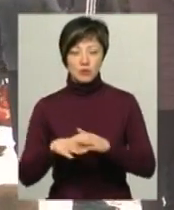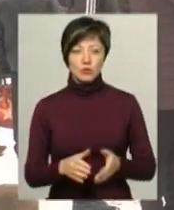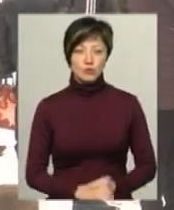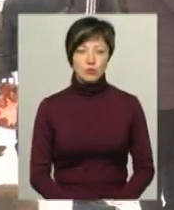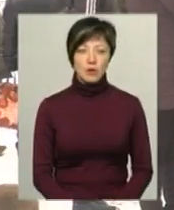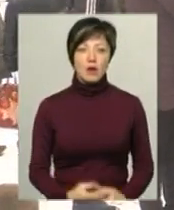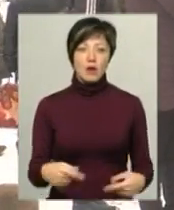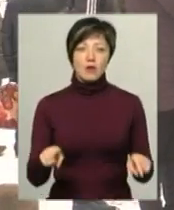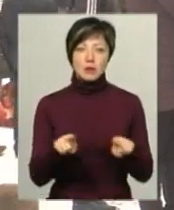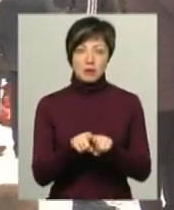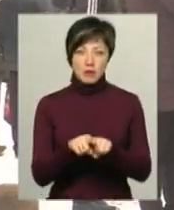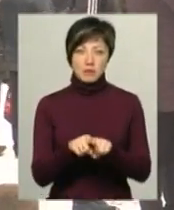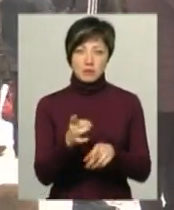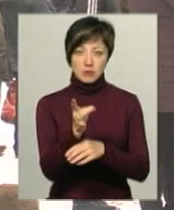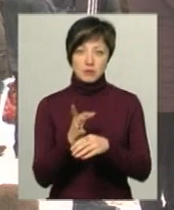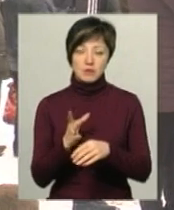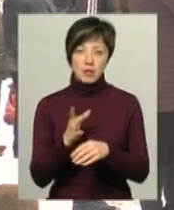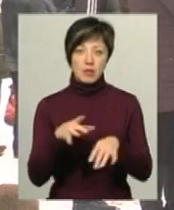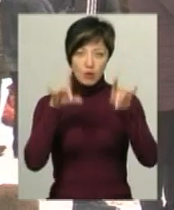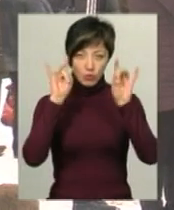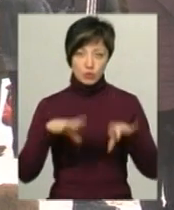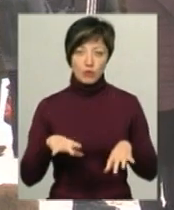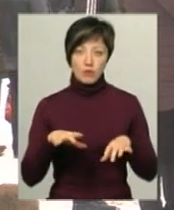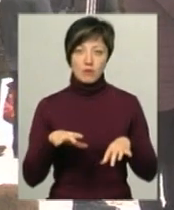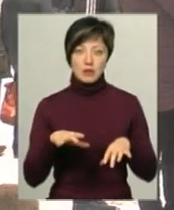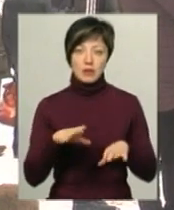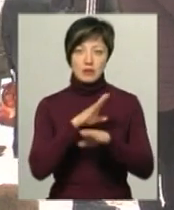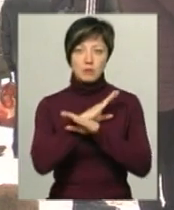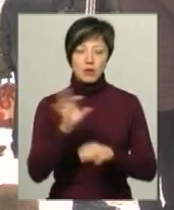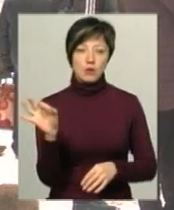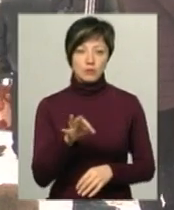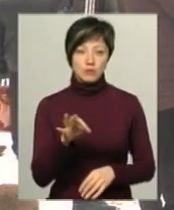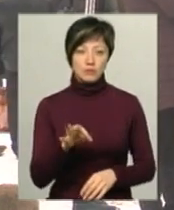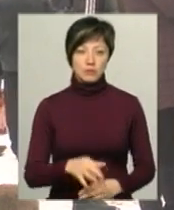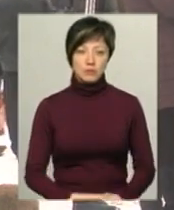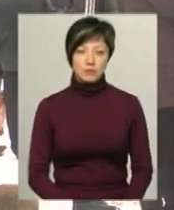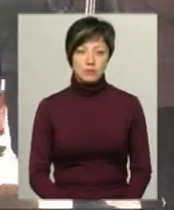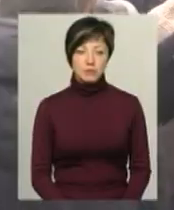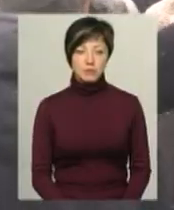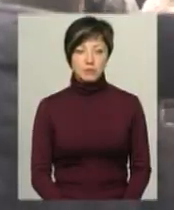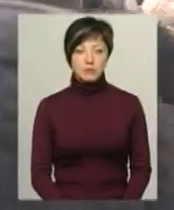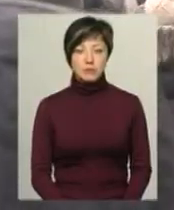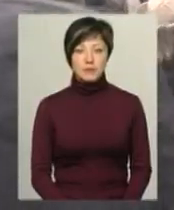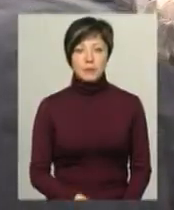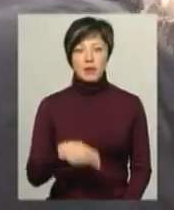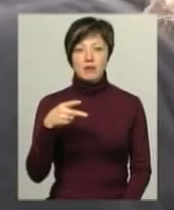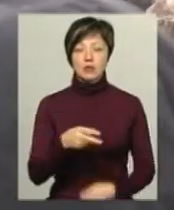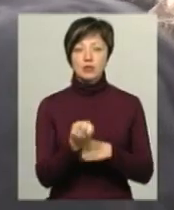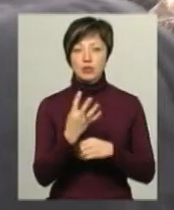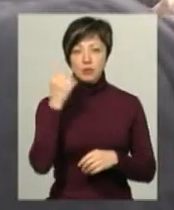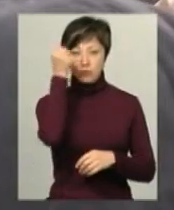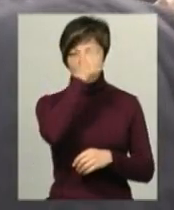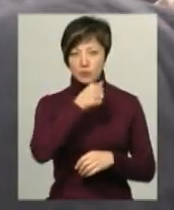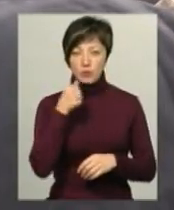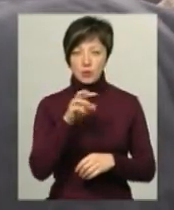Ось так, застав снаряд. Неочікувано і на смерть одразу. насмерть сразу. У 2014 році